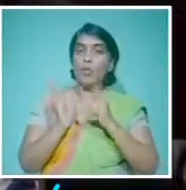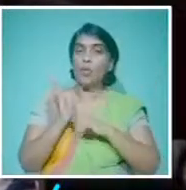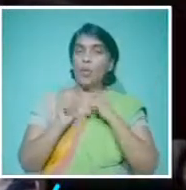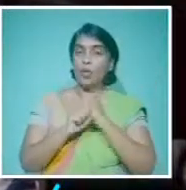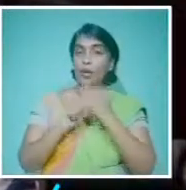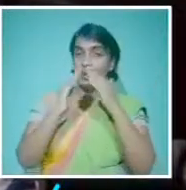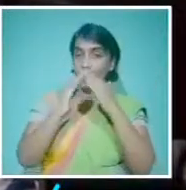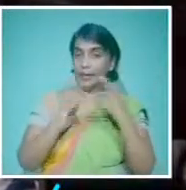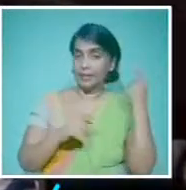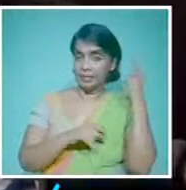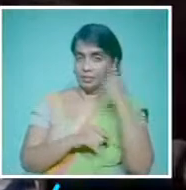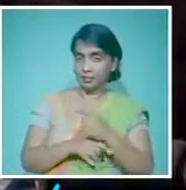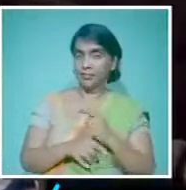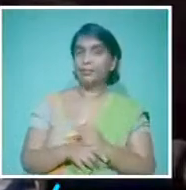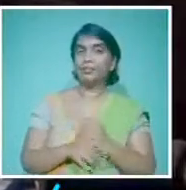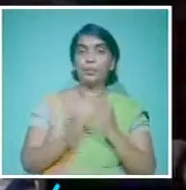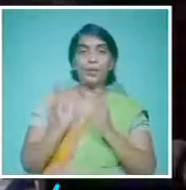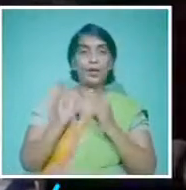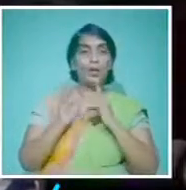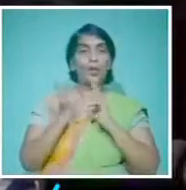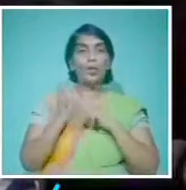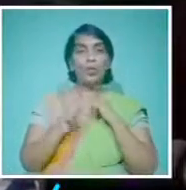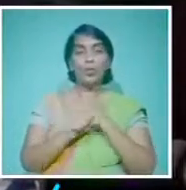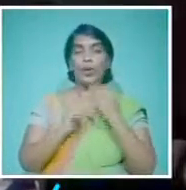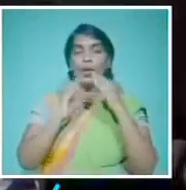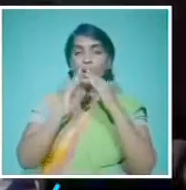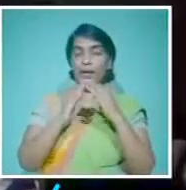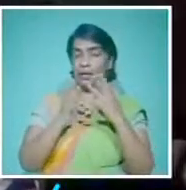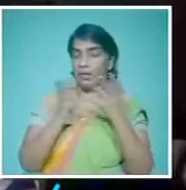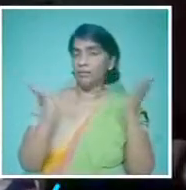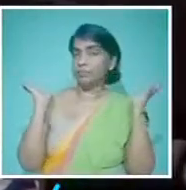ඇවිල්ලා ඒ මිරිහාන ගෙදර වට කරලා